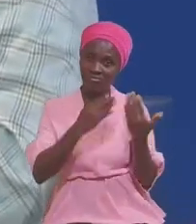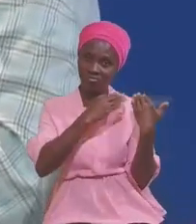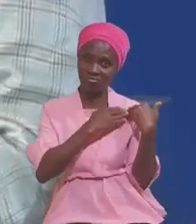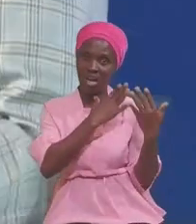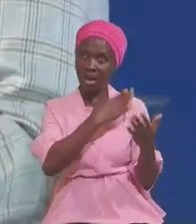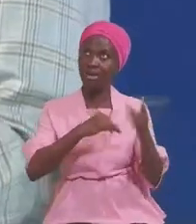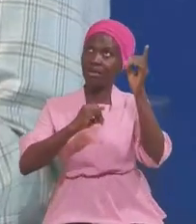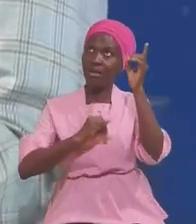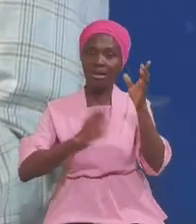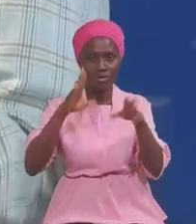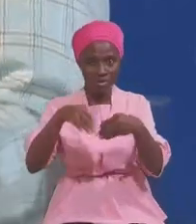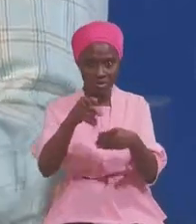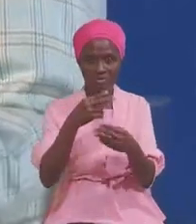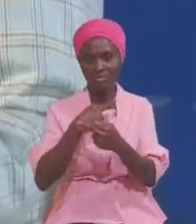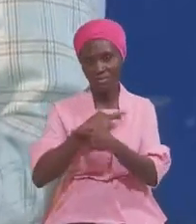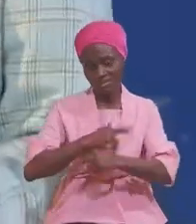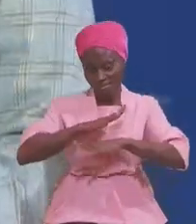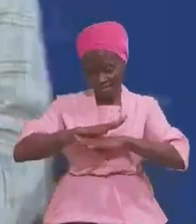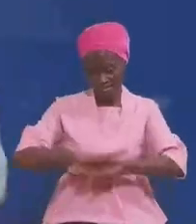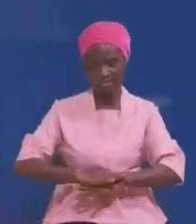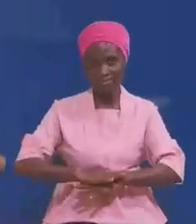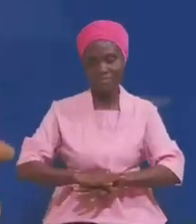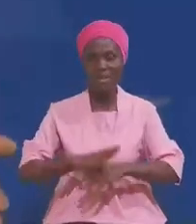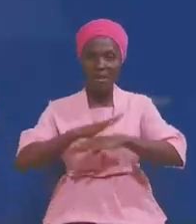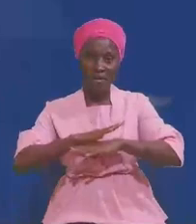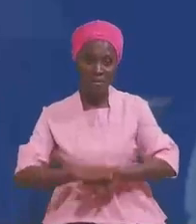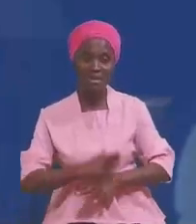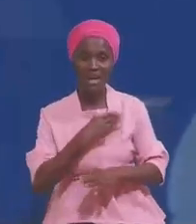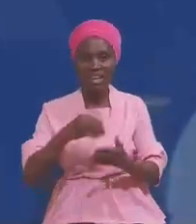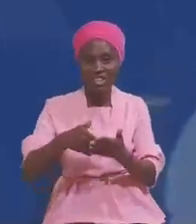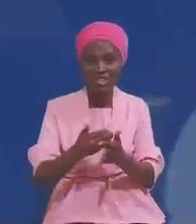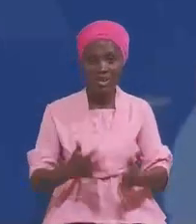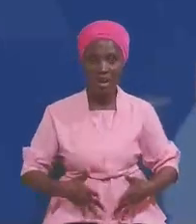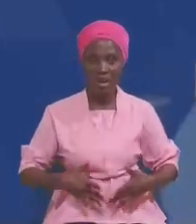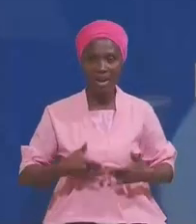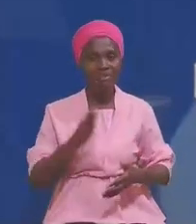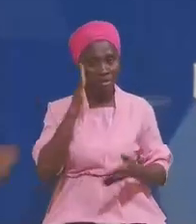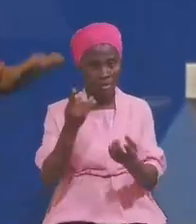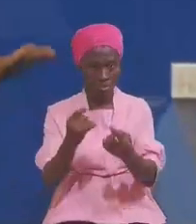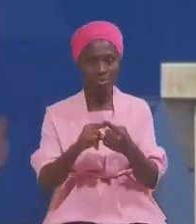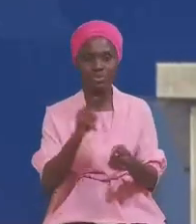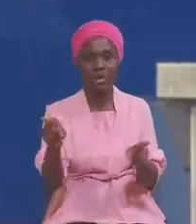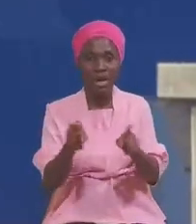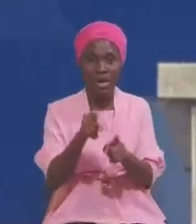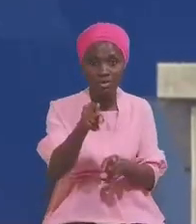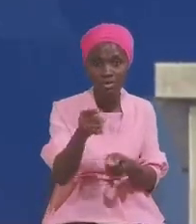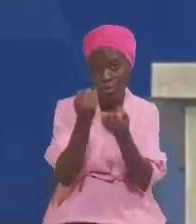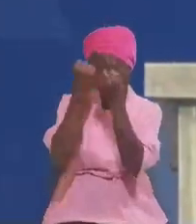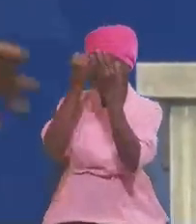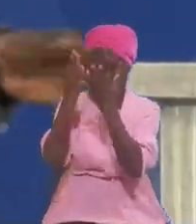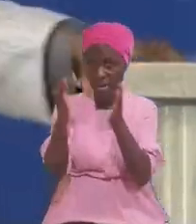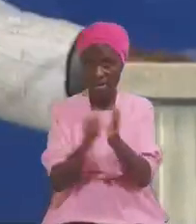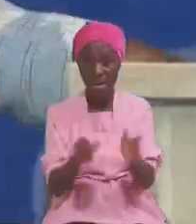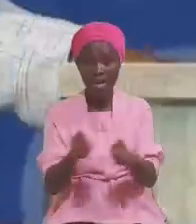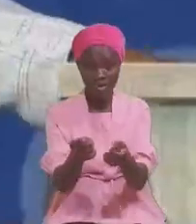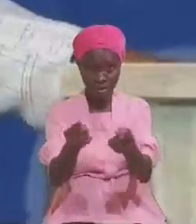repos, la restauration, la régénération vous parviendront comme vous obéissez à Christ, comme vous venez à Christ ce